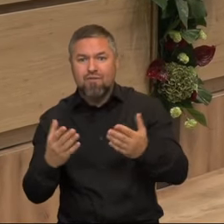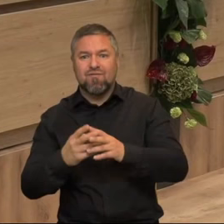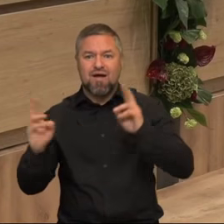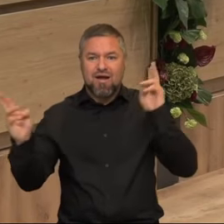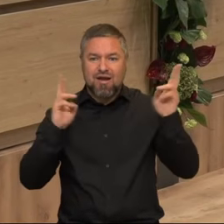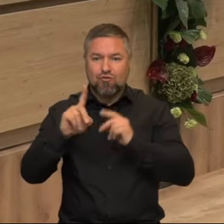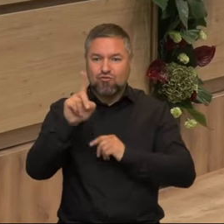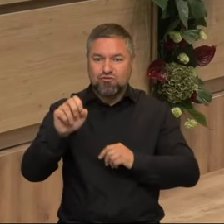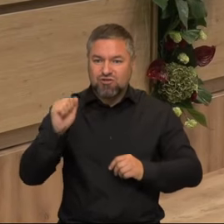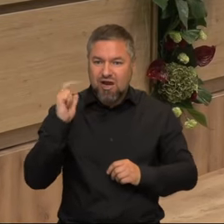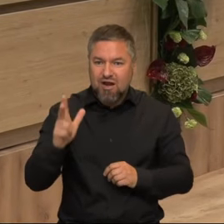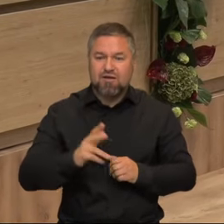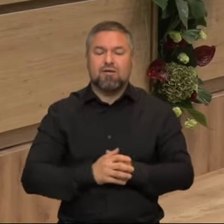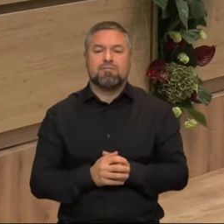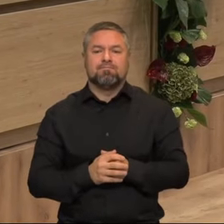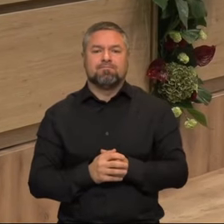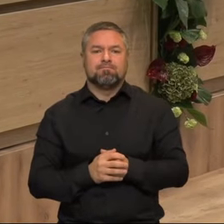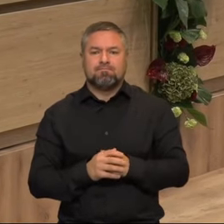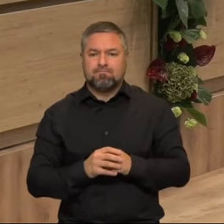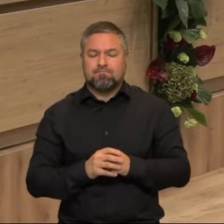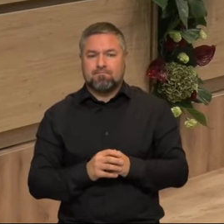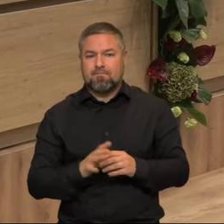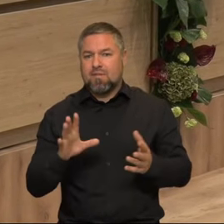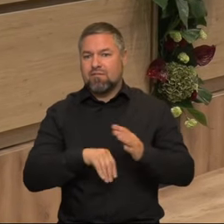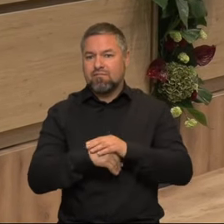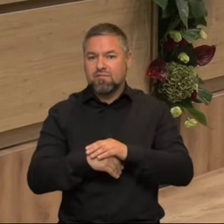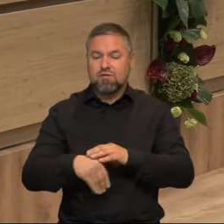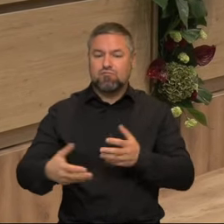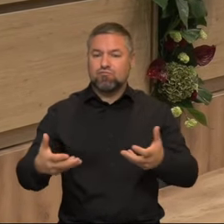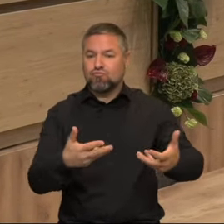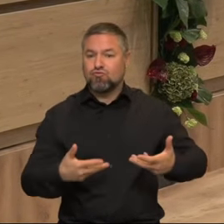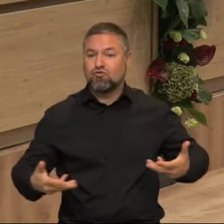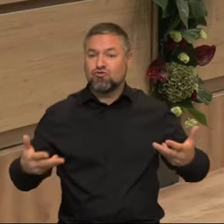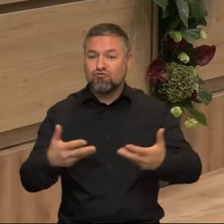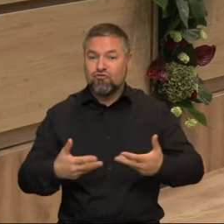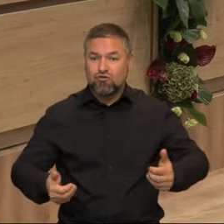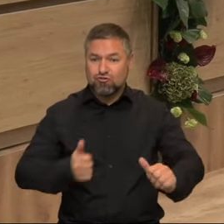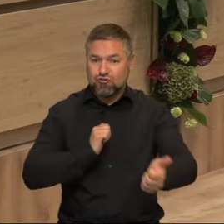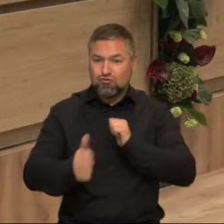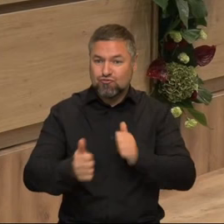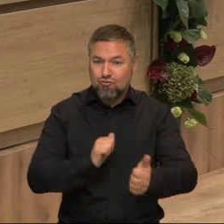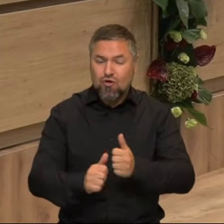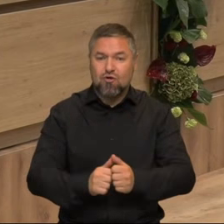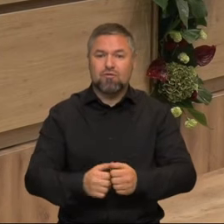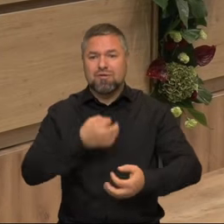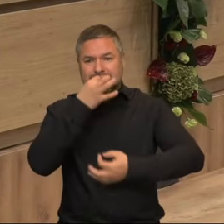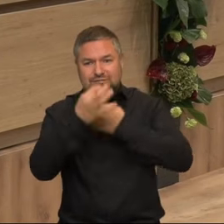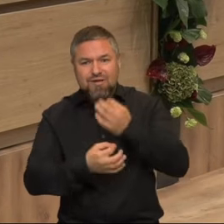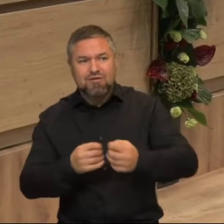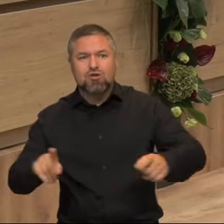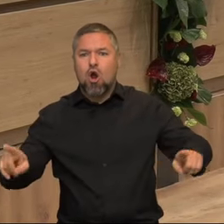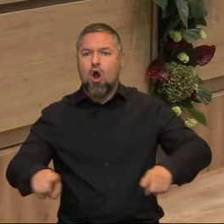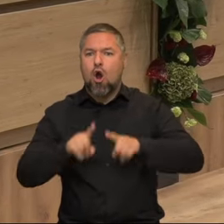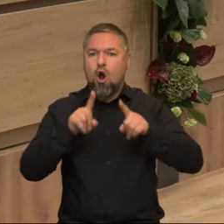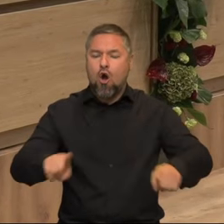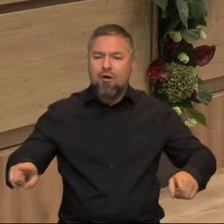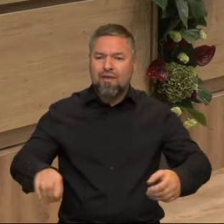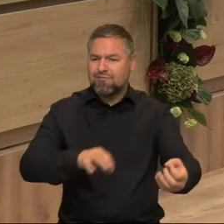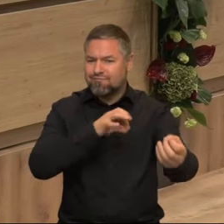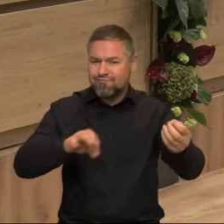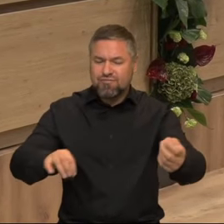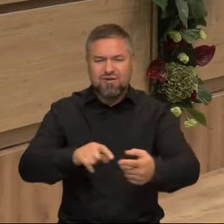Radiu Żak, w Akademickim Związku Sportowym, w chórze, czy w orkiestrze. Jest